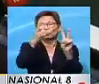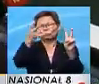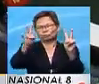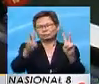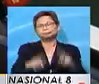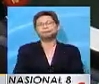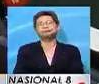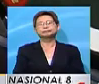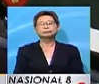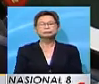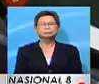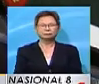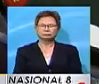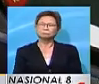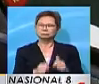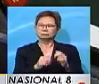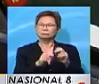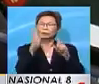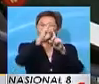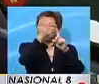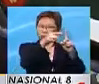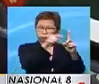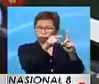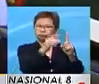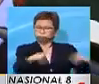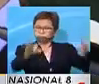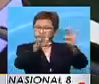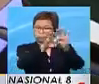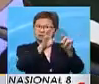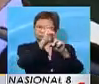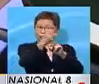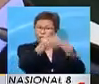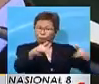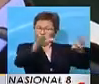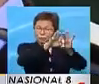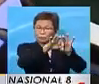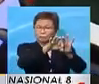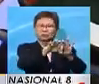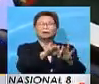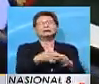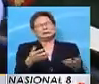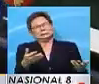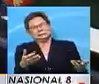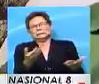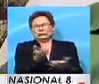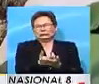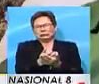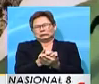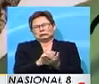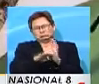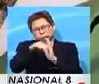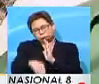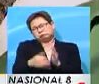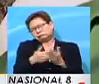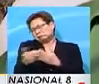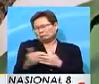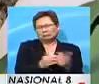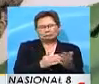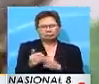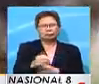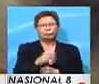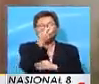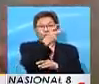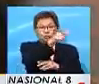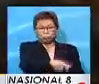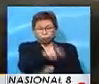merupakan sesuatu yang cukup penting kita beri penekanan walaupun dalam ekonomi yang tidak menentu dua lagi mangsa Kapten y